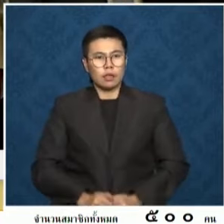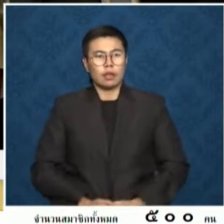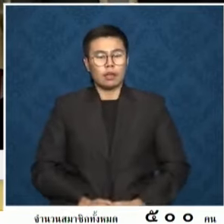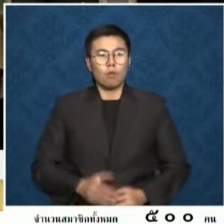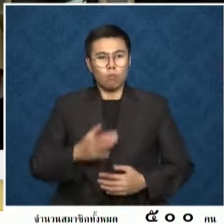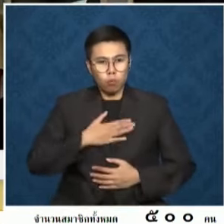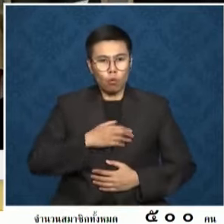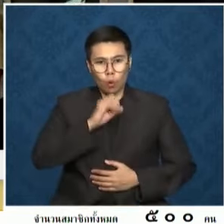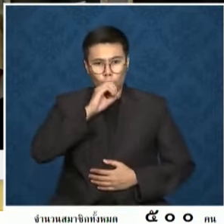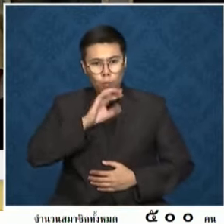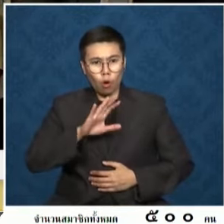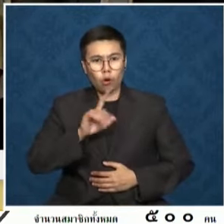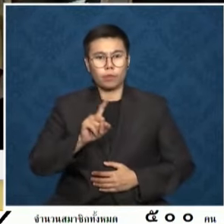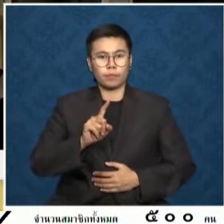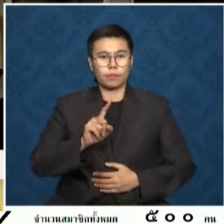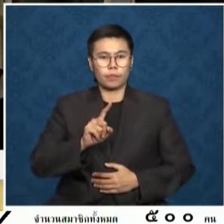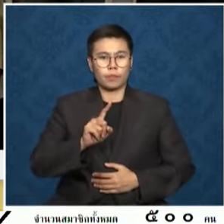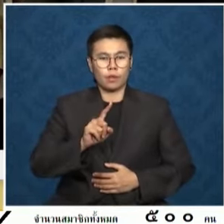มเรียนด้วยความเคาร